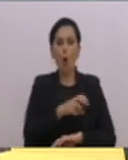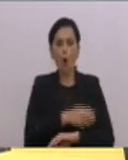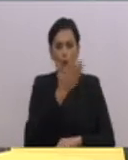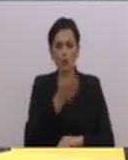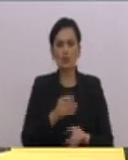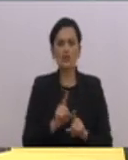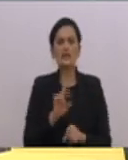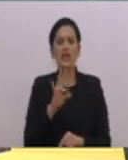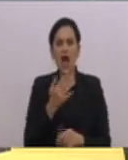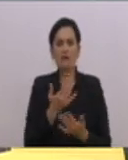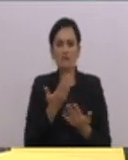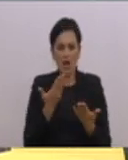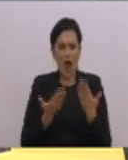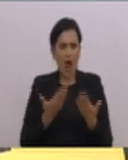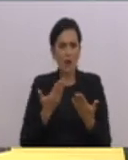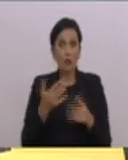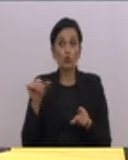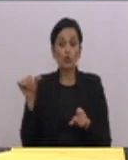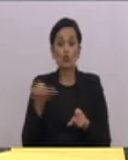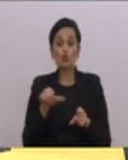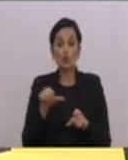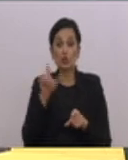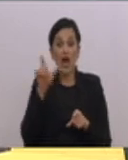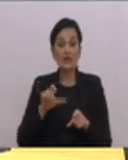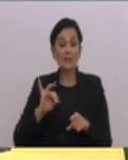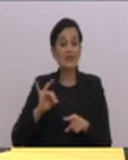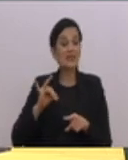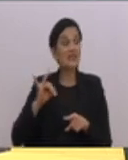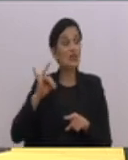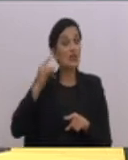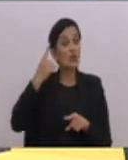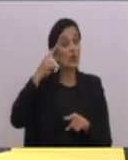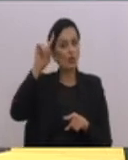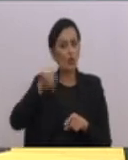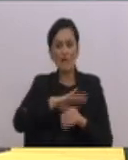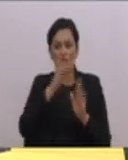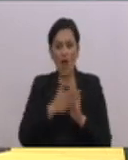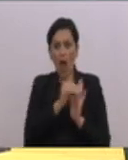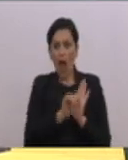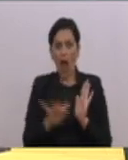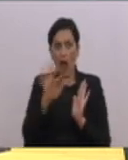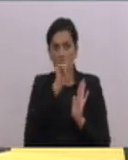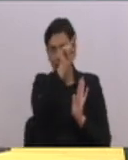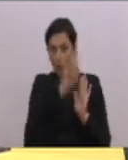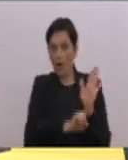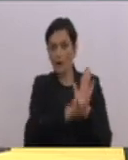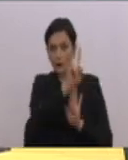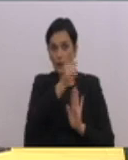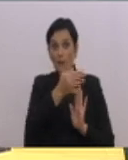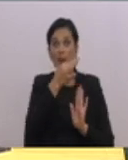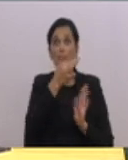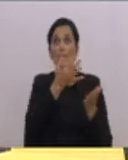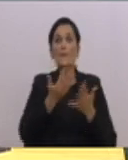ნაციზმიც. რა ვიცი, ალბათ რამე ცუდი თუ დაიბადა ადამიანის ისტორიაში იდეოლოგიურ ფრონტზე, თითქმის ყველაფერი ევროპაში იქნება დავადებული. მე აქედან